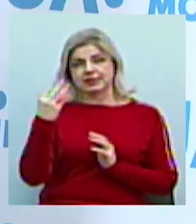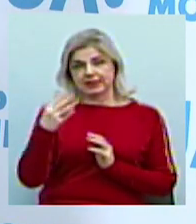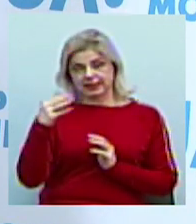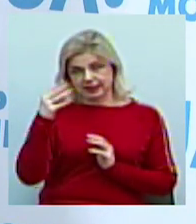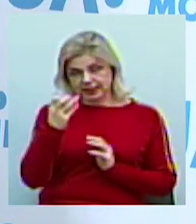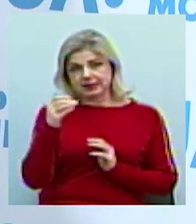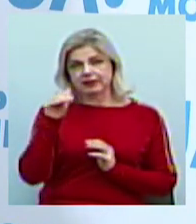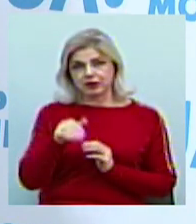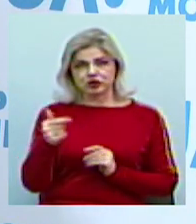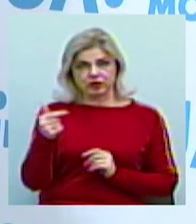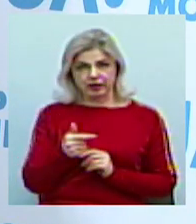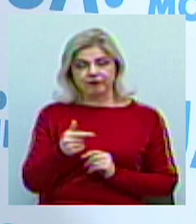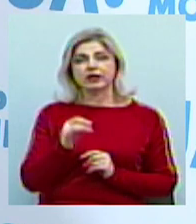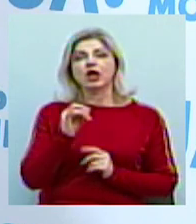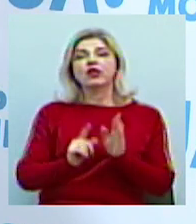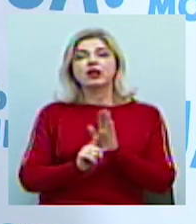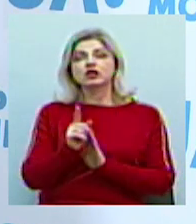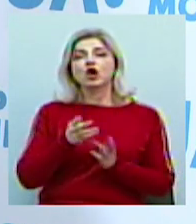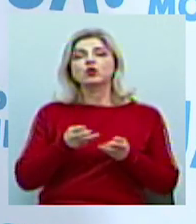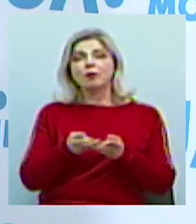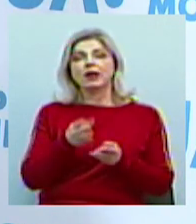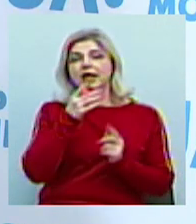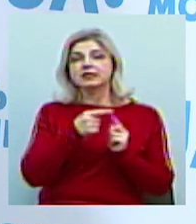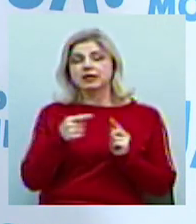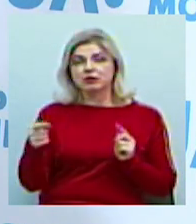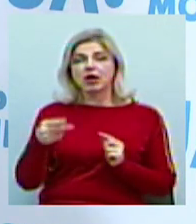84 300 000 гривень. Крім того, з початку опалювального сезону